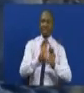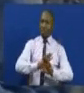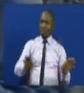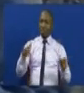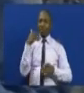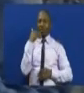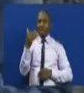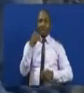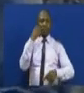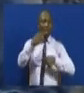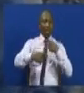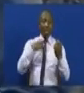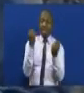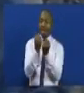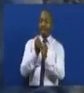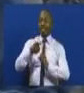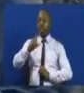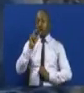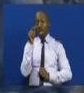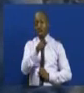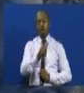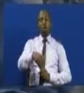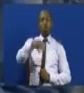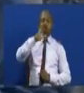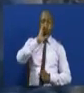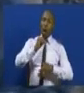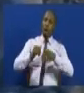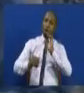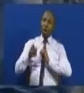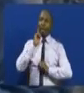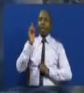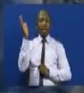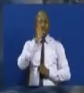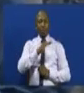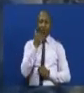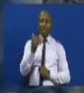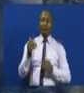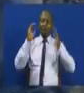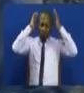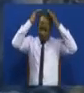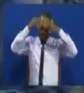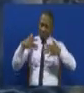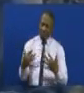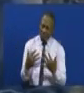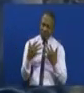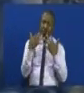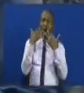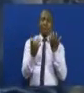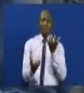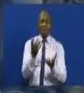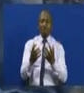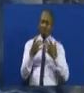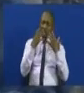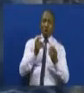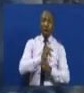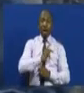heri tengeneza hiyo chai, kunywa kila siku. Ni heri ujifukize angalau,